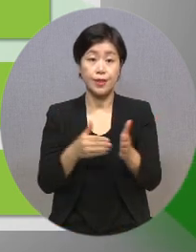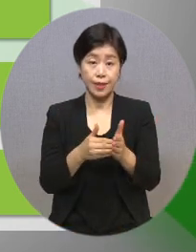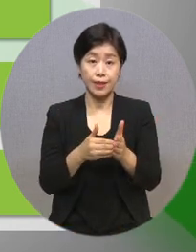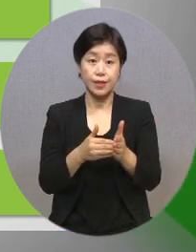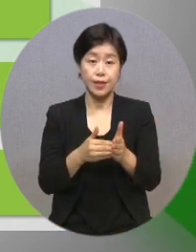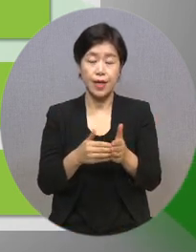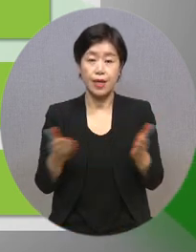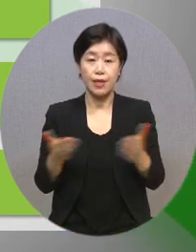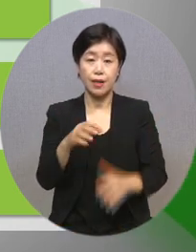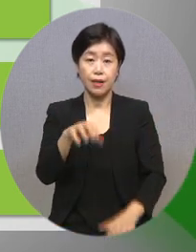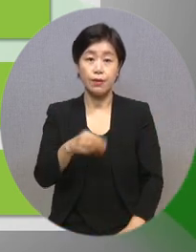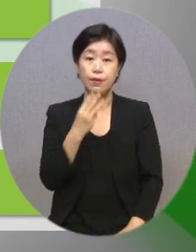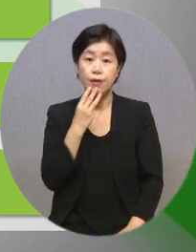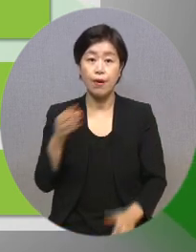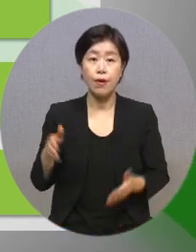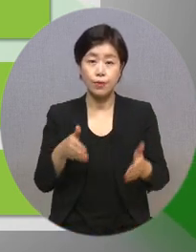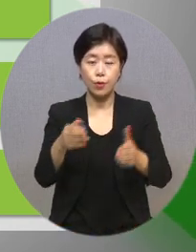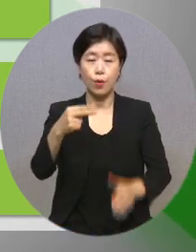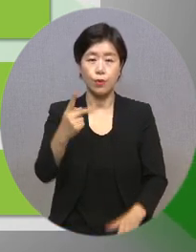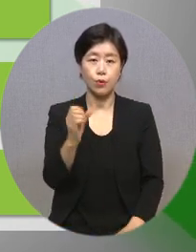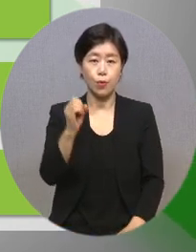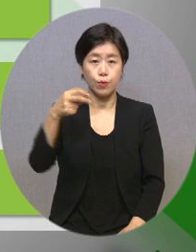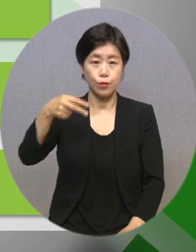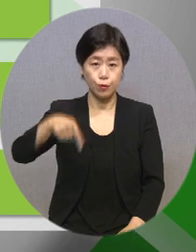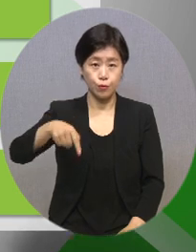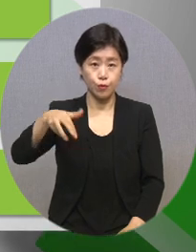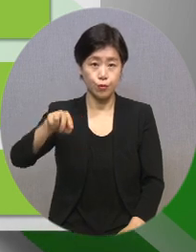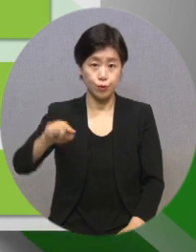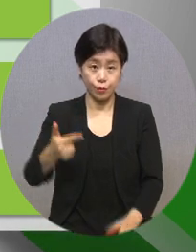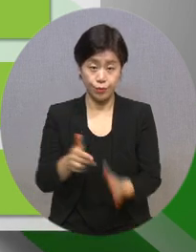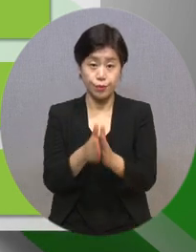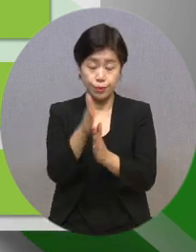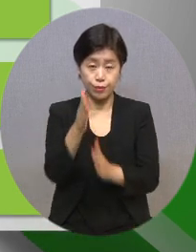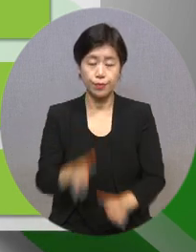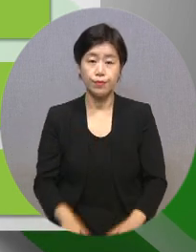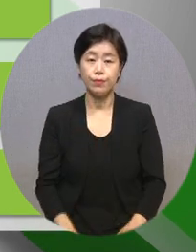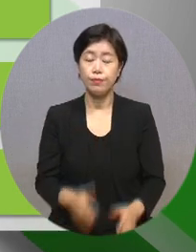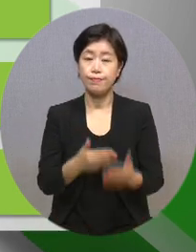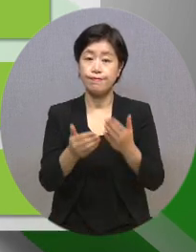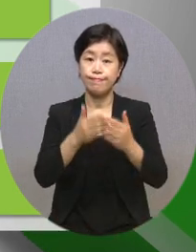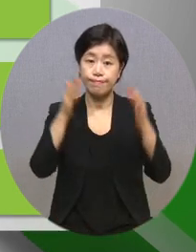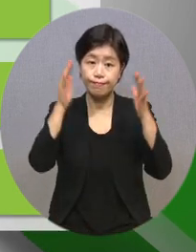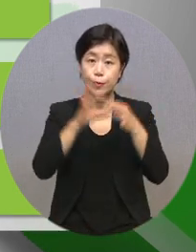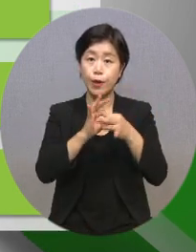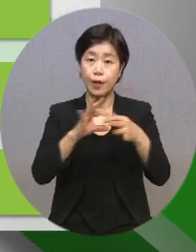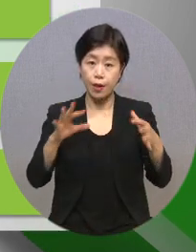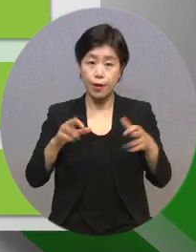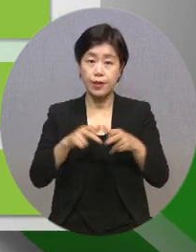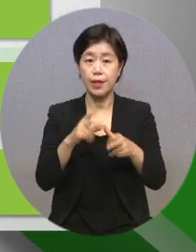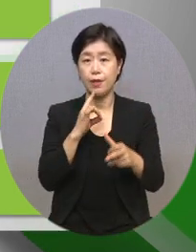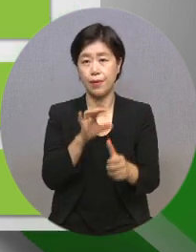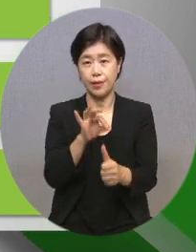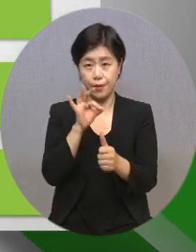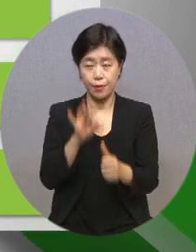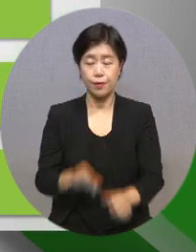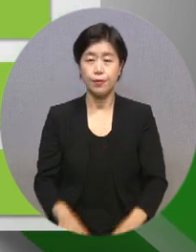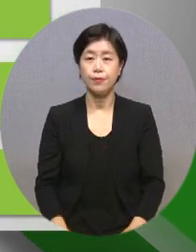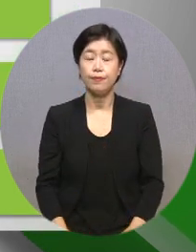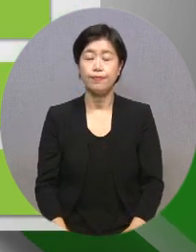30일까지며 근무지는 경기도 동두천시입니다. 경력과 학력은 무관하며 장애인만